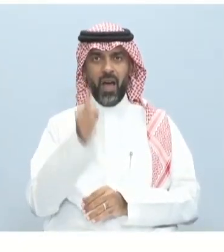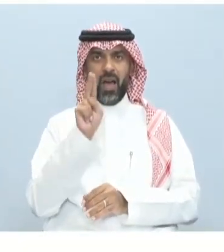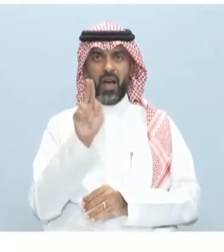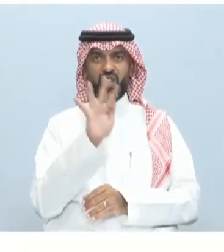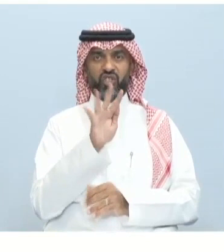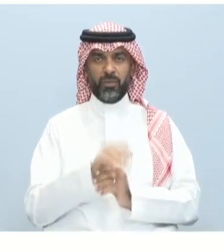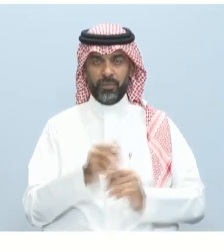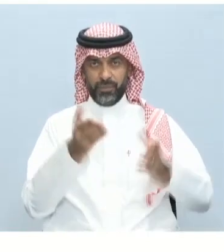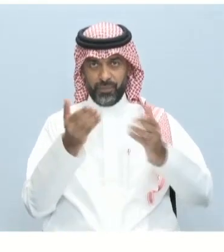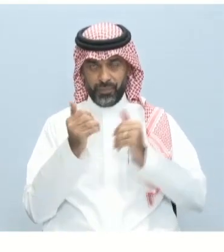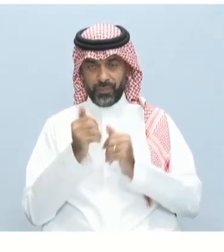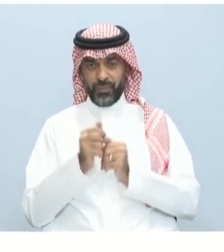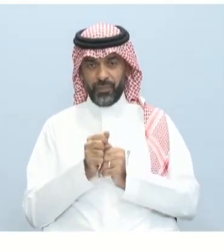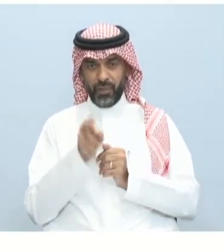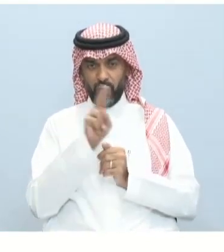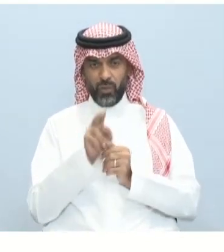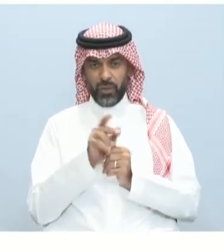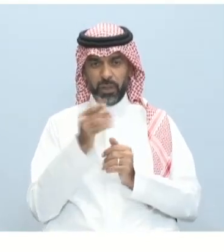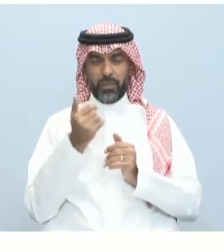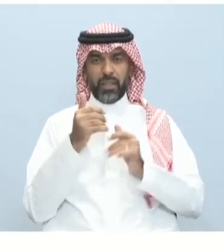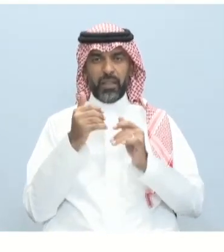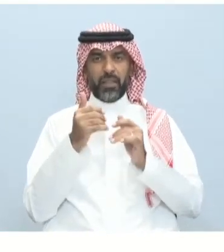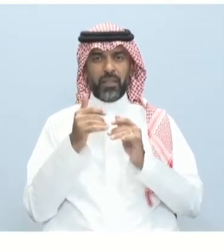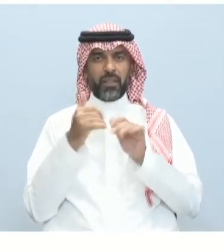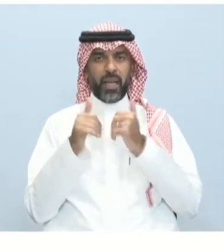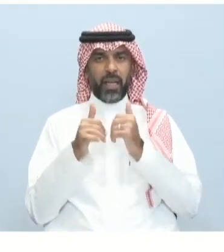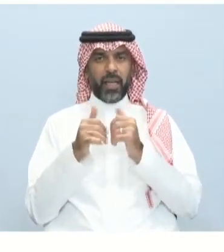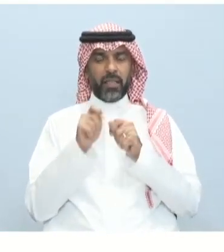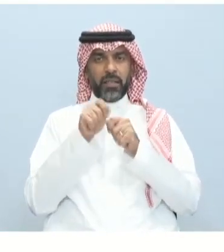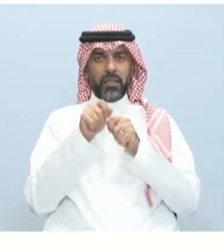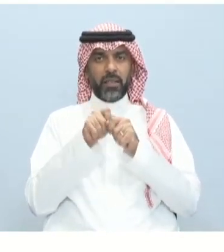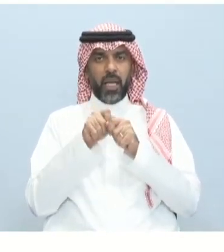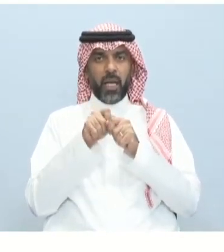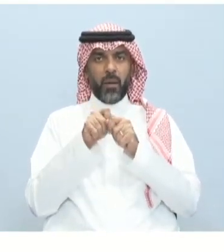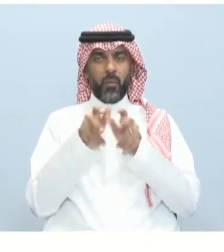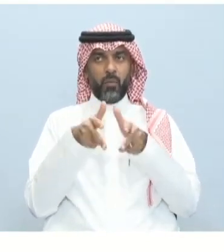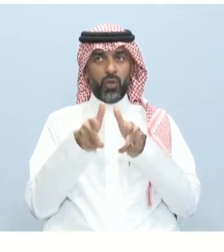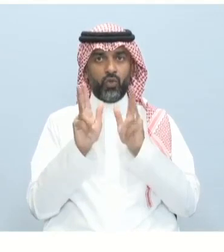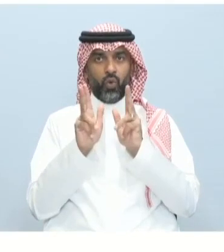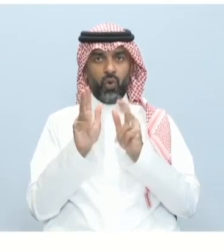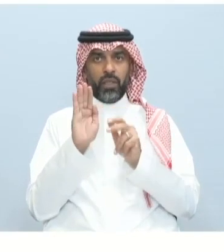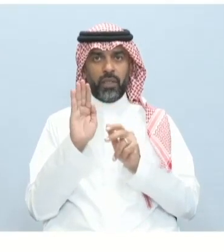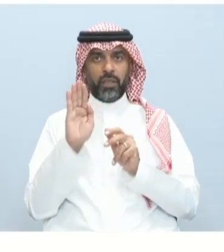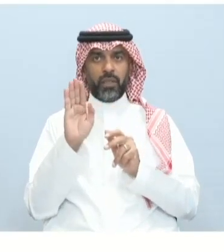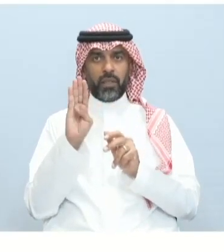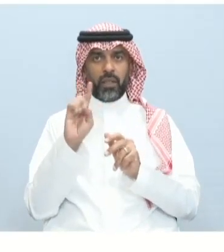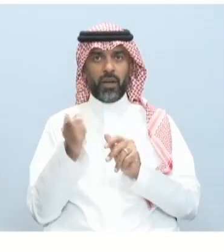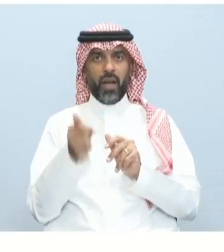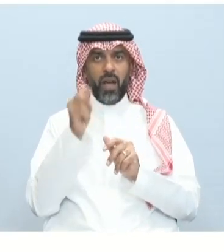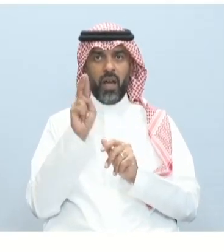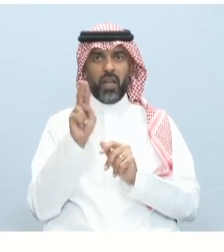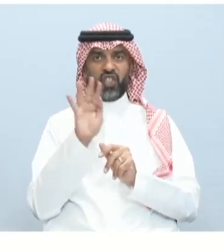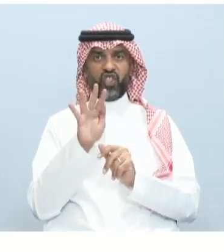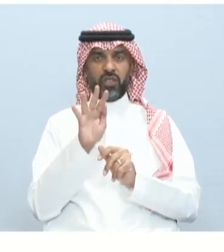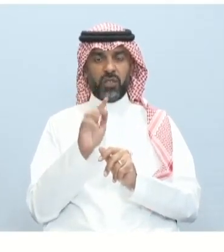أذكر يا عزيزتي الطالبة طريقة إنشاء مشروع سكراتش. ممتاز. أولاً